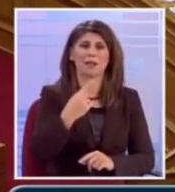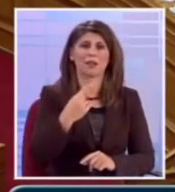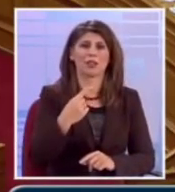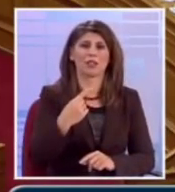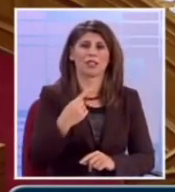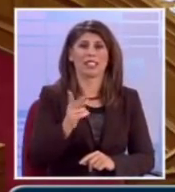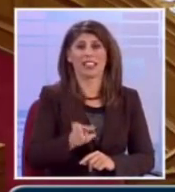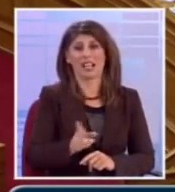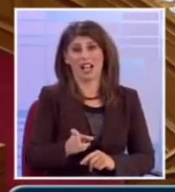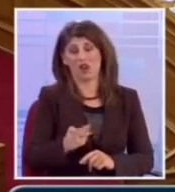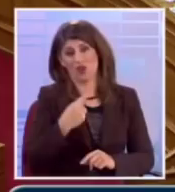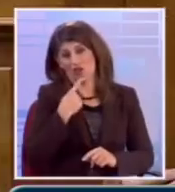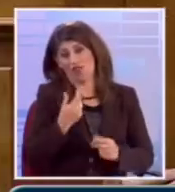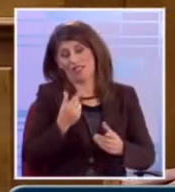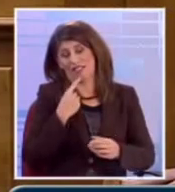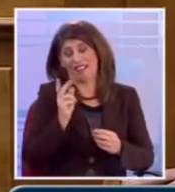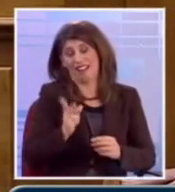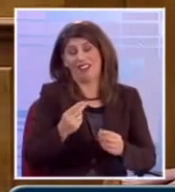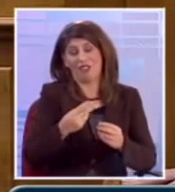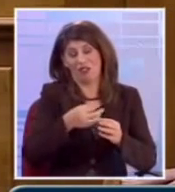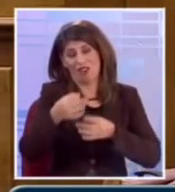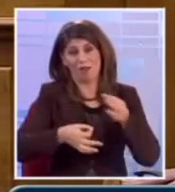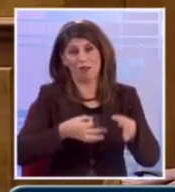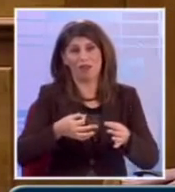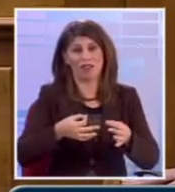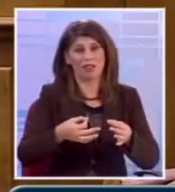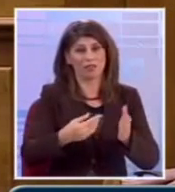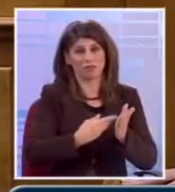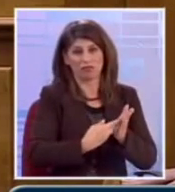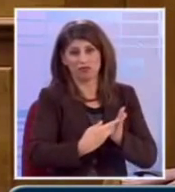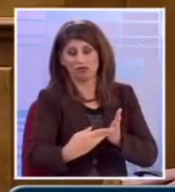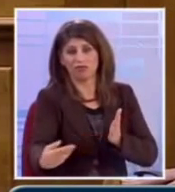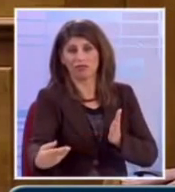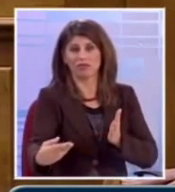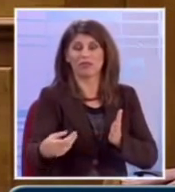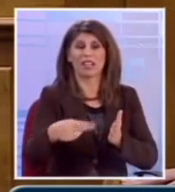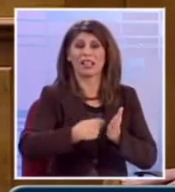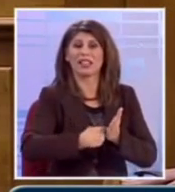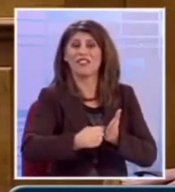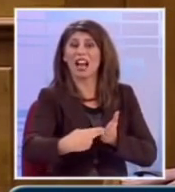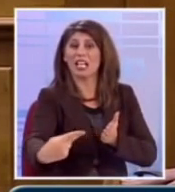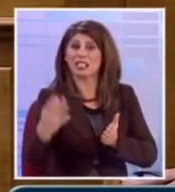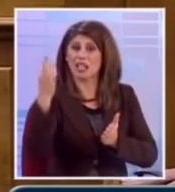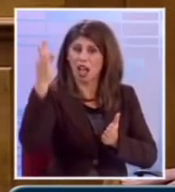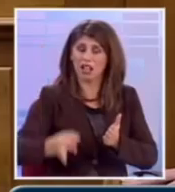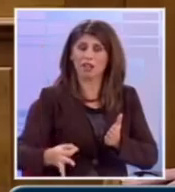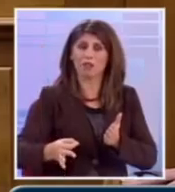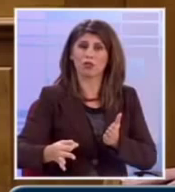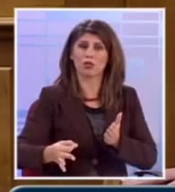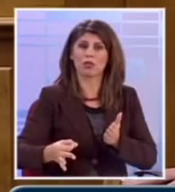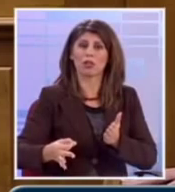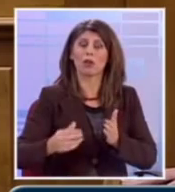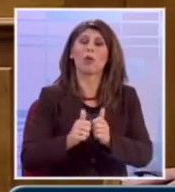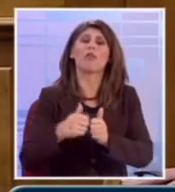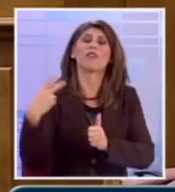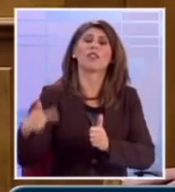θα σας κακοχαρακτηρίσω. Θα παρα θα παραθέσω αυτούς για την τη φράση που ο προσφυλής